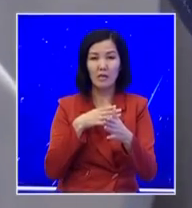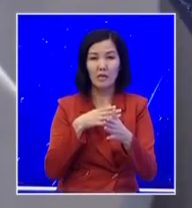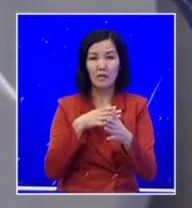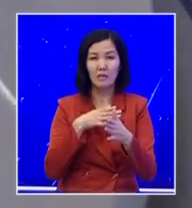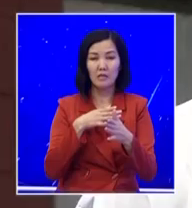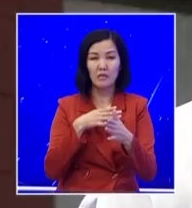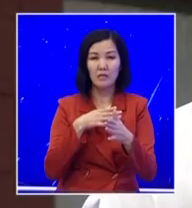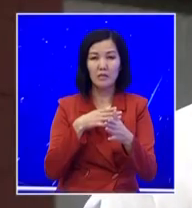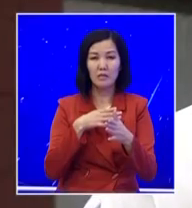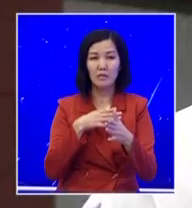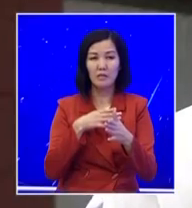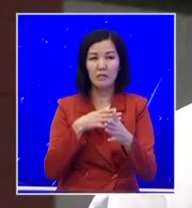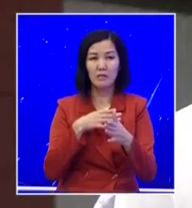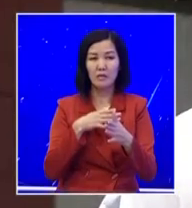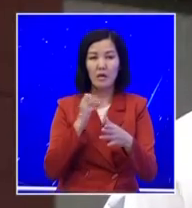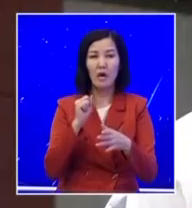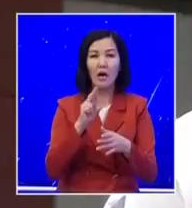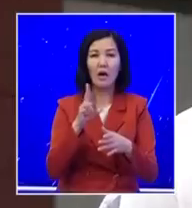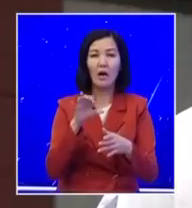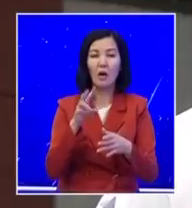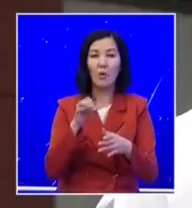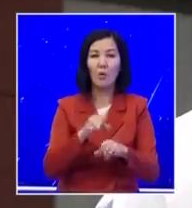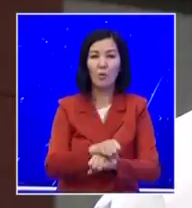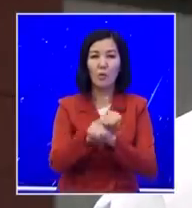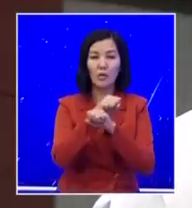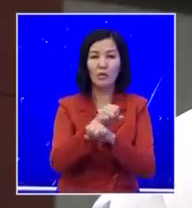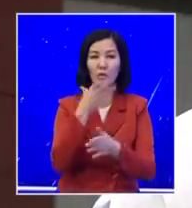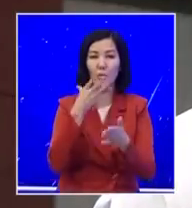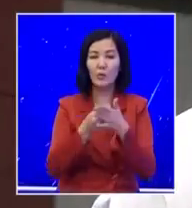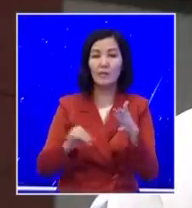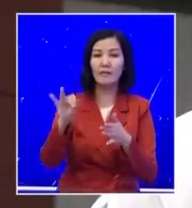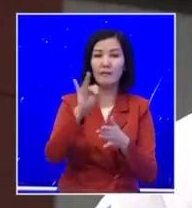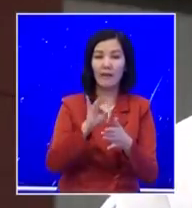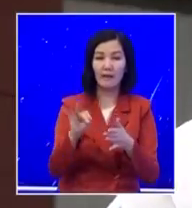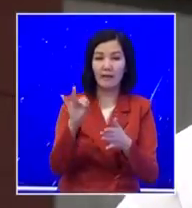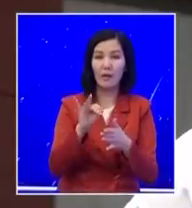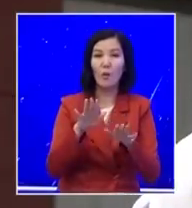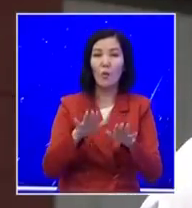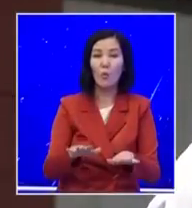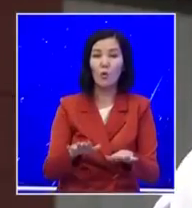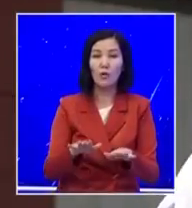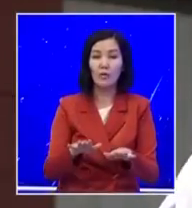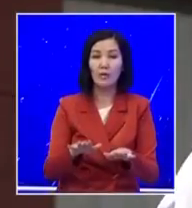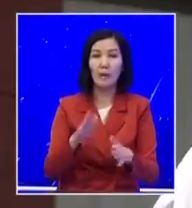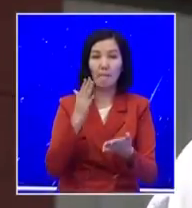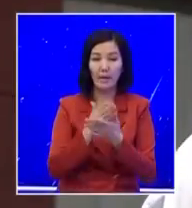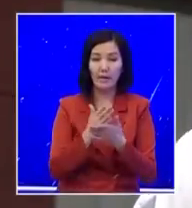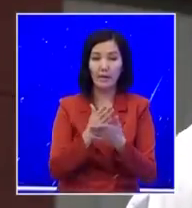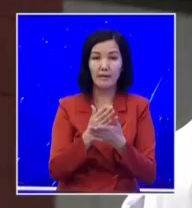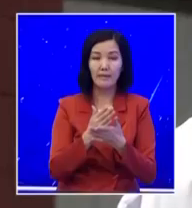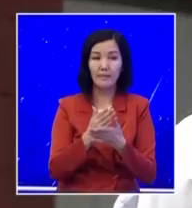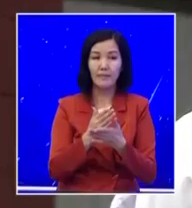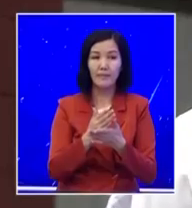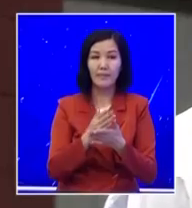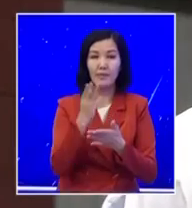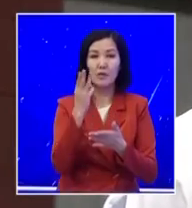қырғын болды. Аққол көтерілісінің өзінің тарихи орны бар. Мына